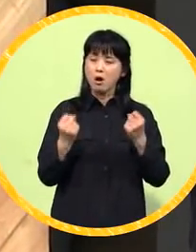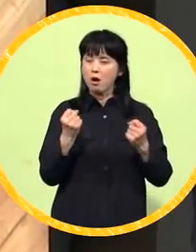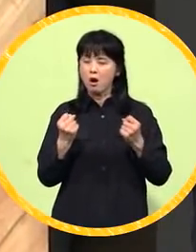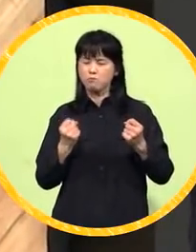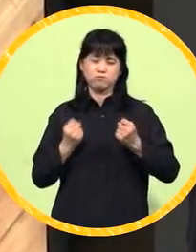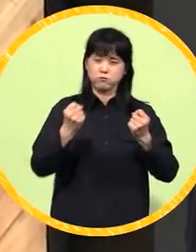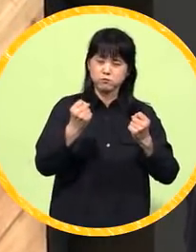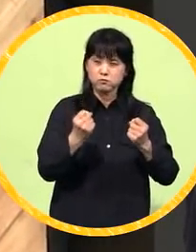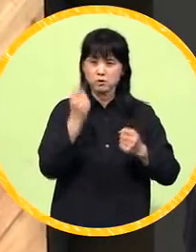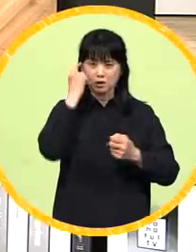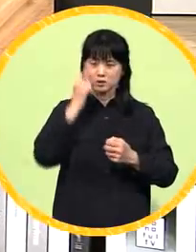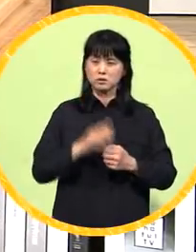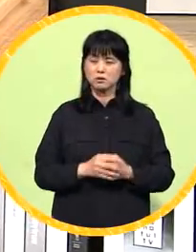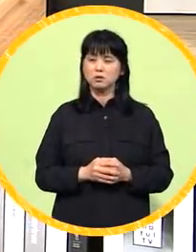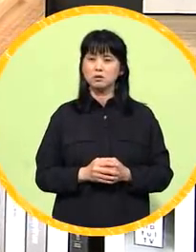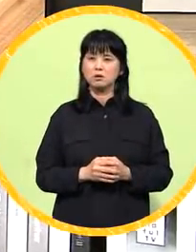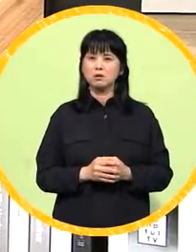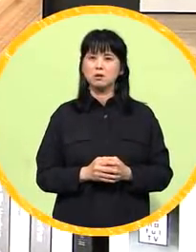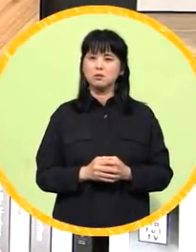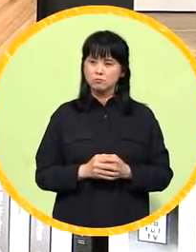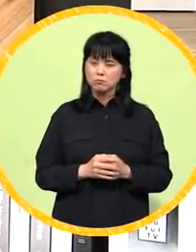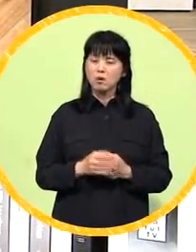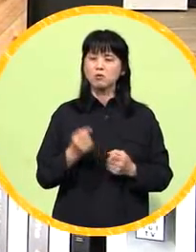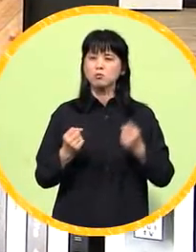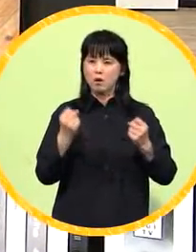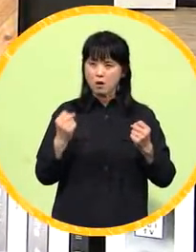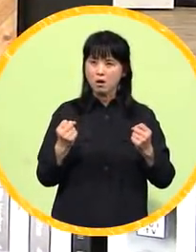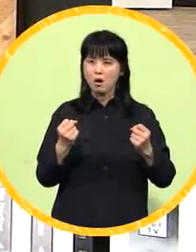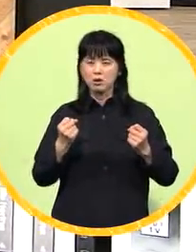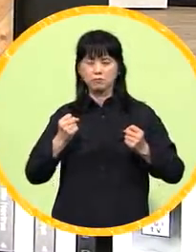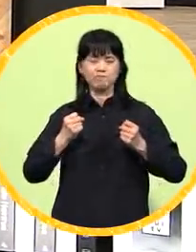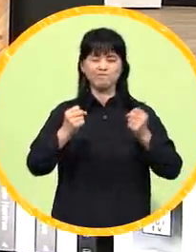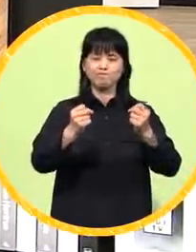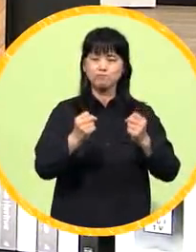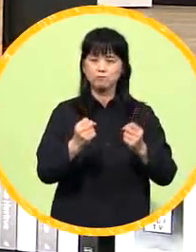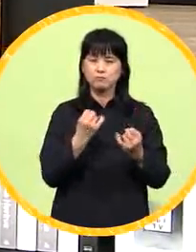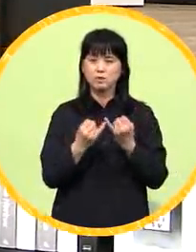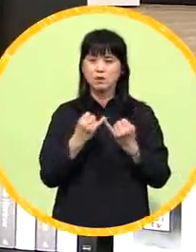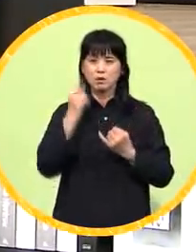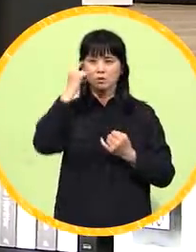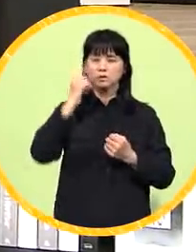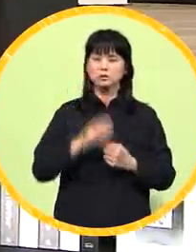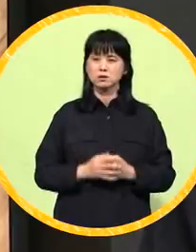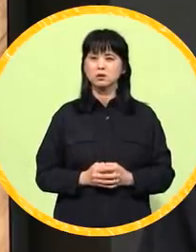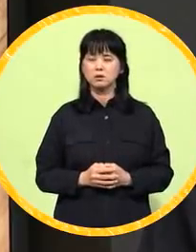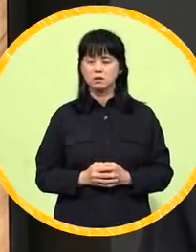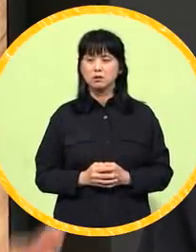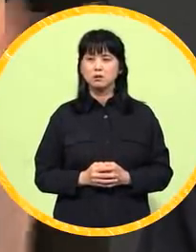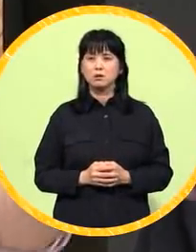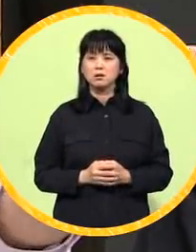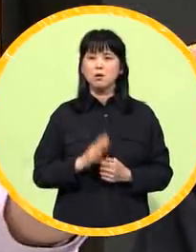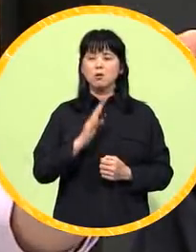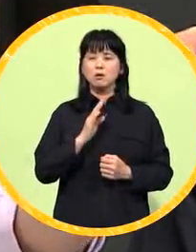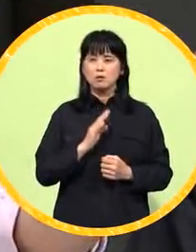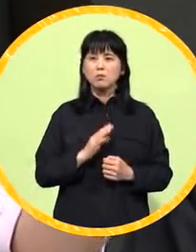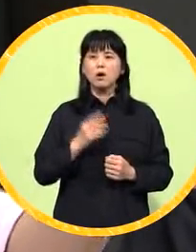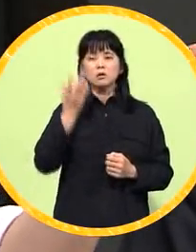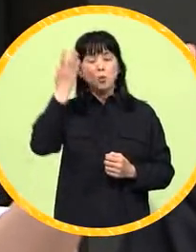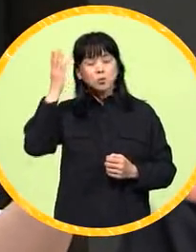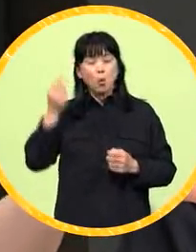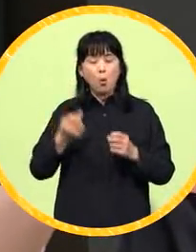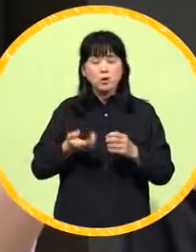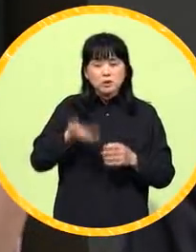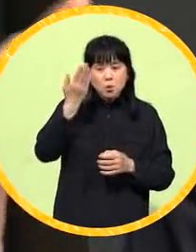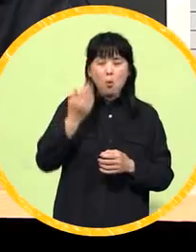こうもスピードで見る感じオープンカーでジェンで言ってるような本当にこんなに想像以上に